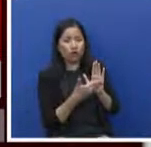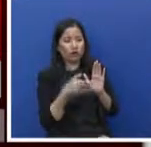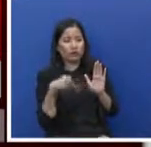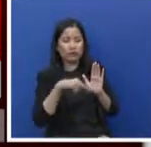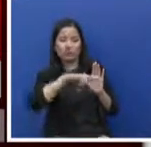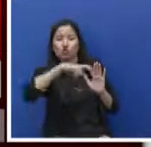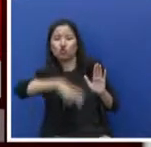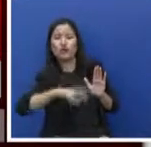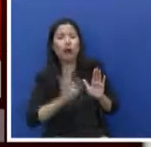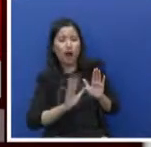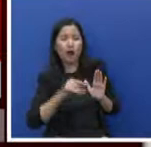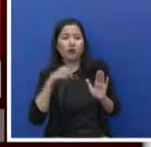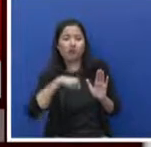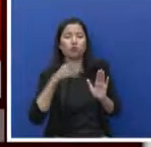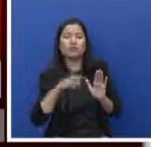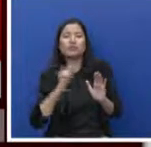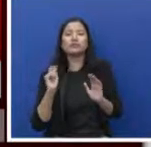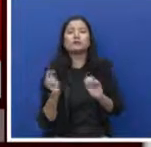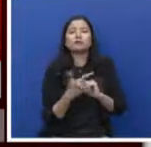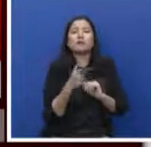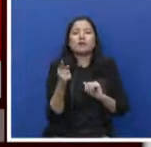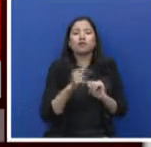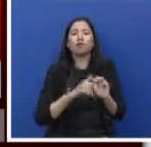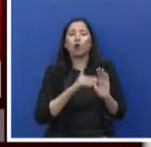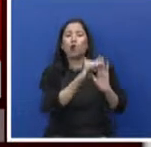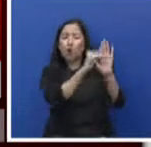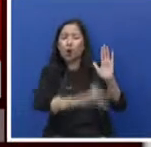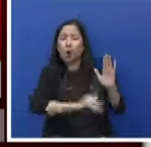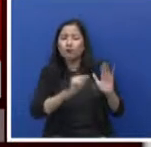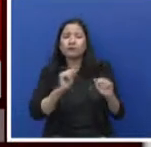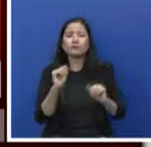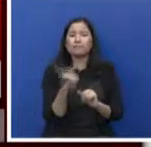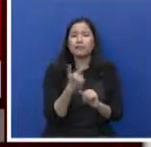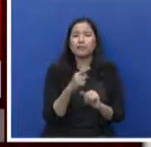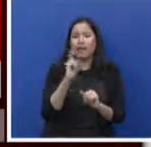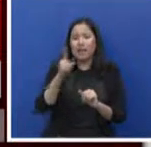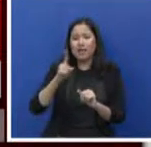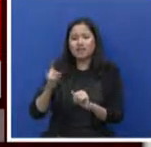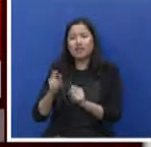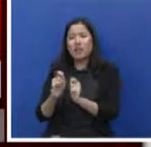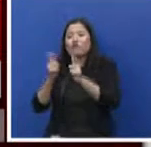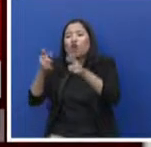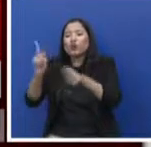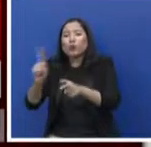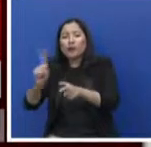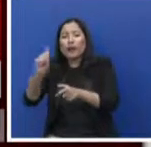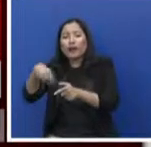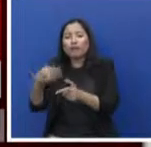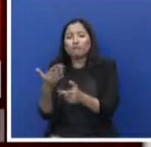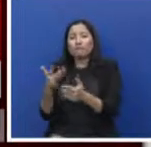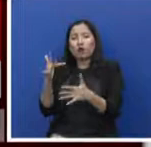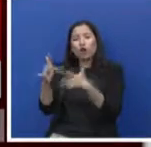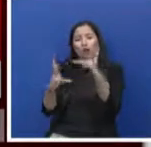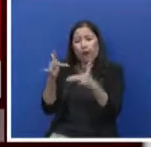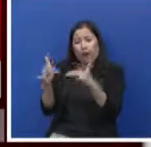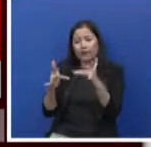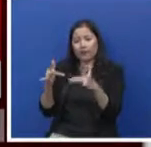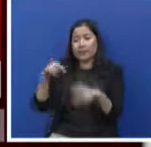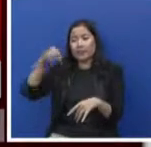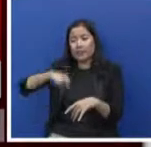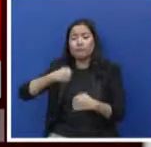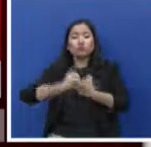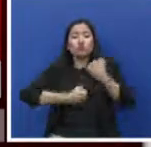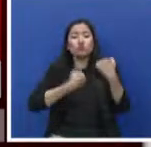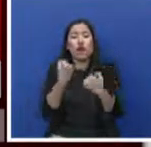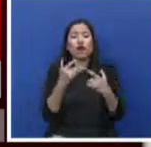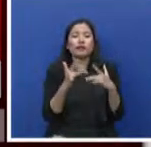kesehatan, waktu yang singkat, karena sudah bisa mendaftar sebelumnya melalui teknologi, apalagi kami sebagai perusahaan teknologi, tentunya salah satu